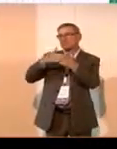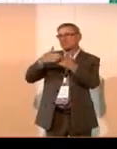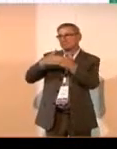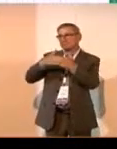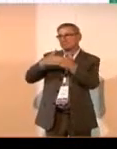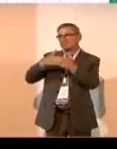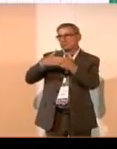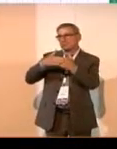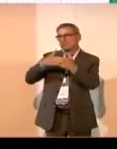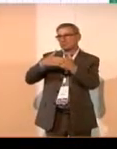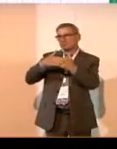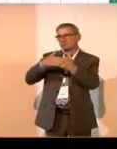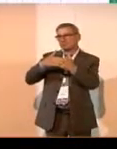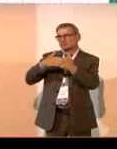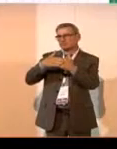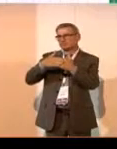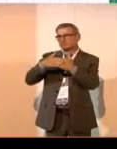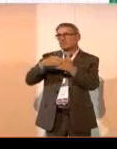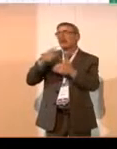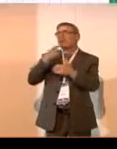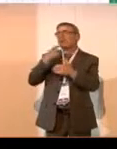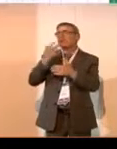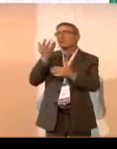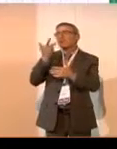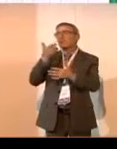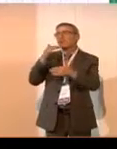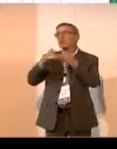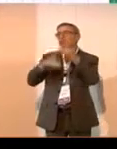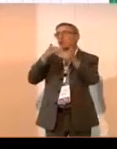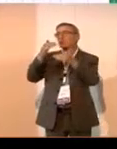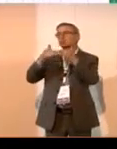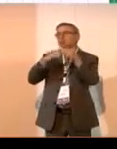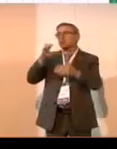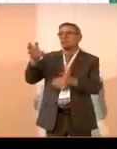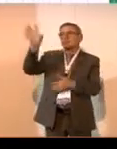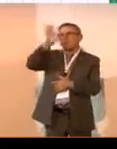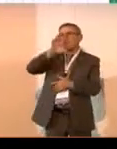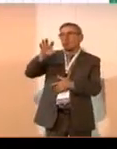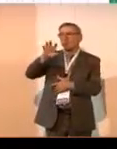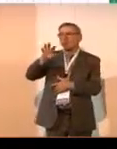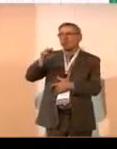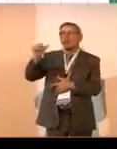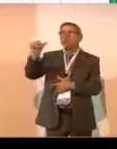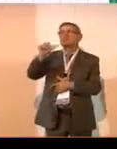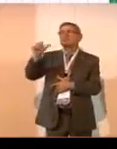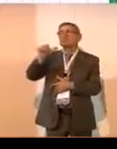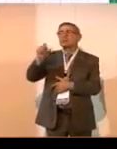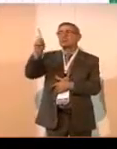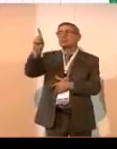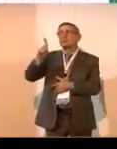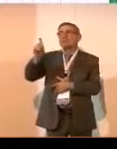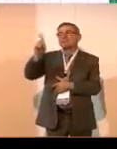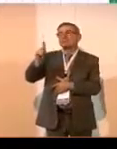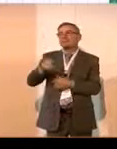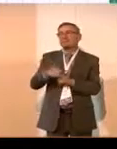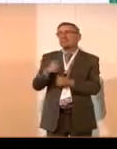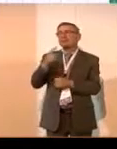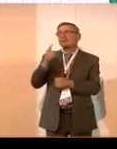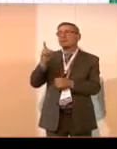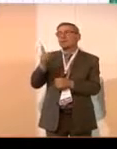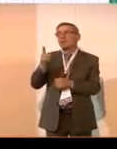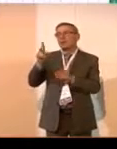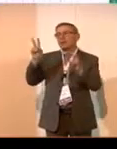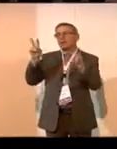molto coloro che volevano costruire l'Europa, dal Piero Spinelli a De Gasperi. Il tema della difesa